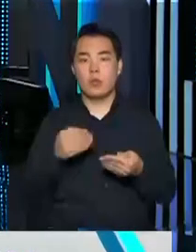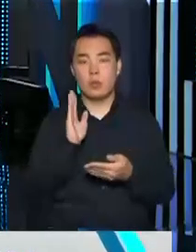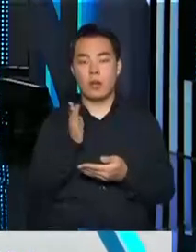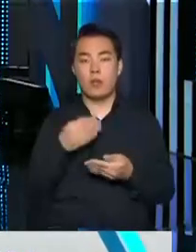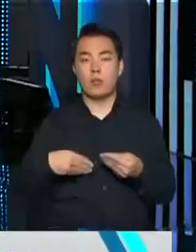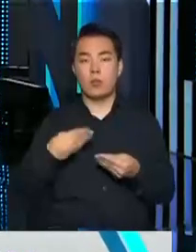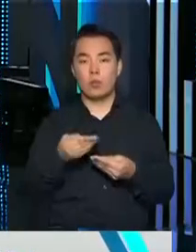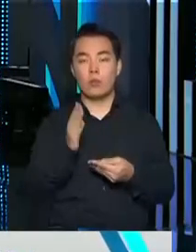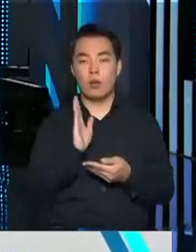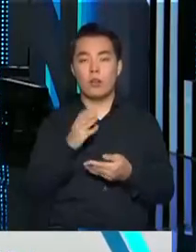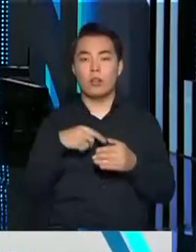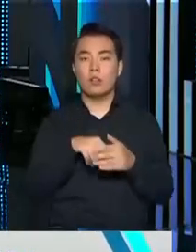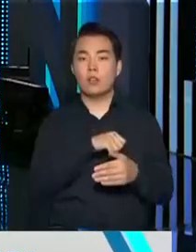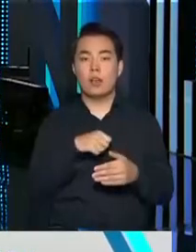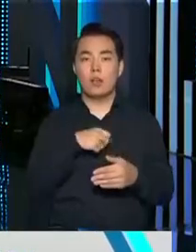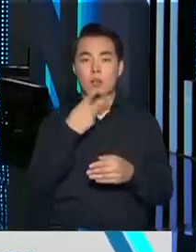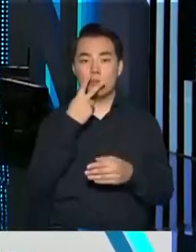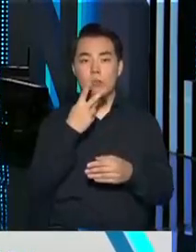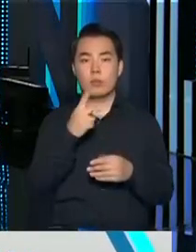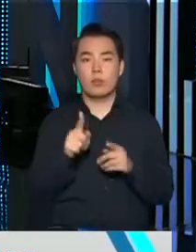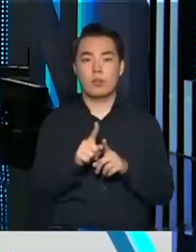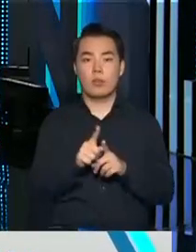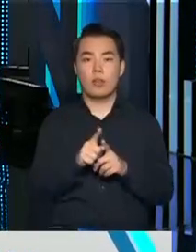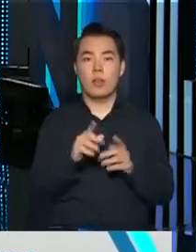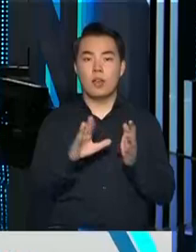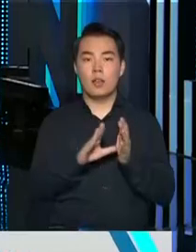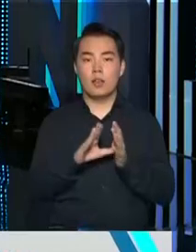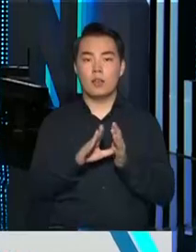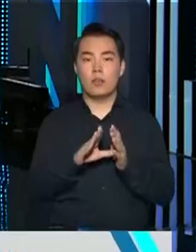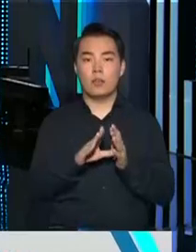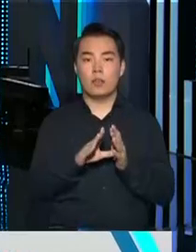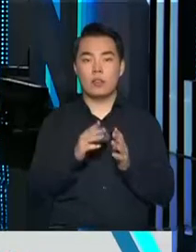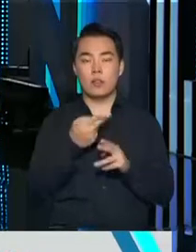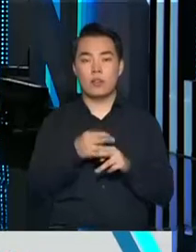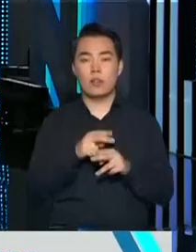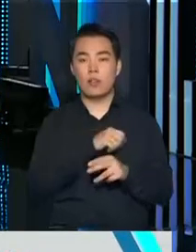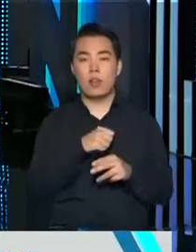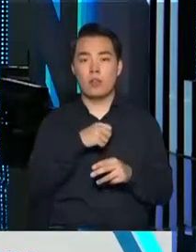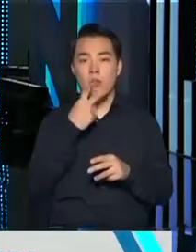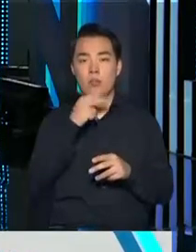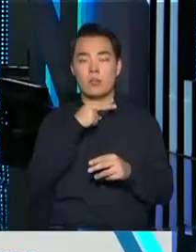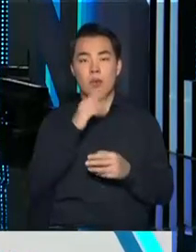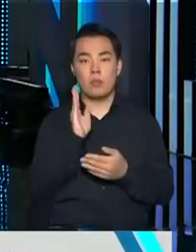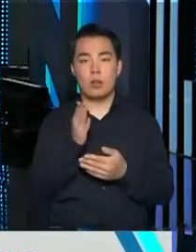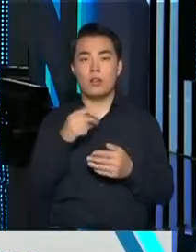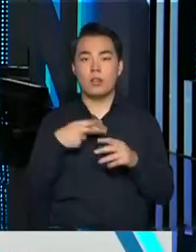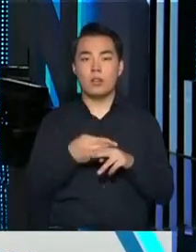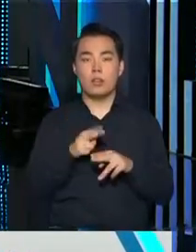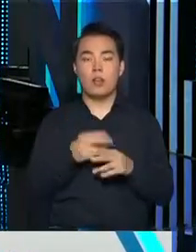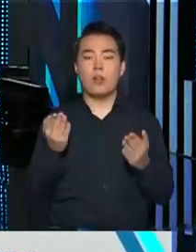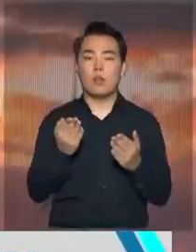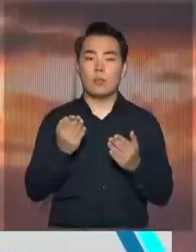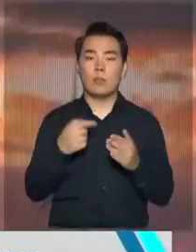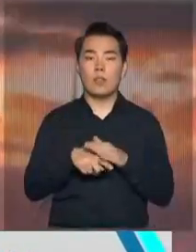Қазір қандай өңірлер осы баламалы қуат көздерін пайдалану бойынша көш бастап тұр? Елімізде